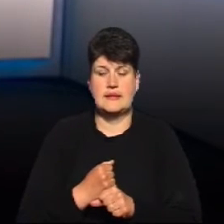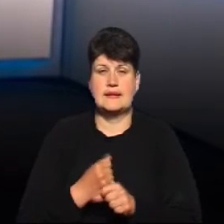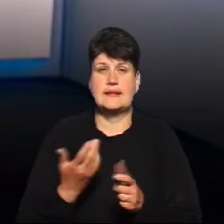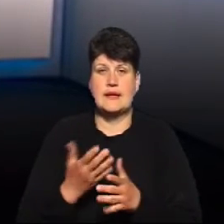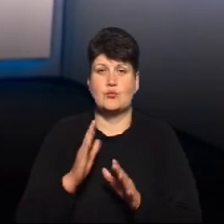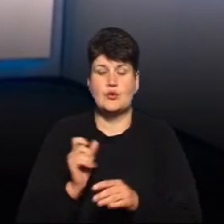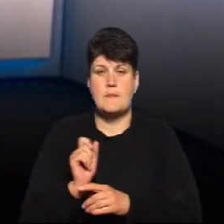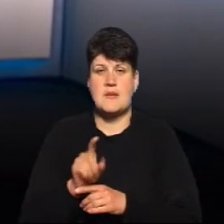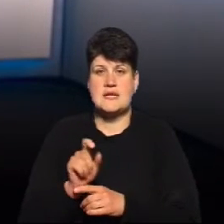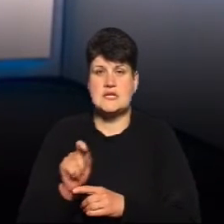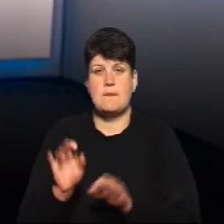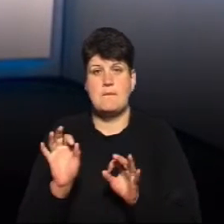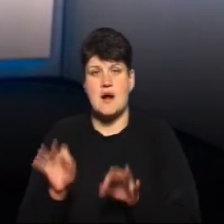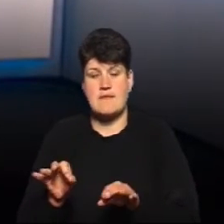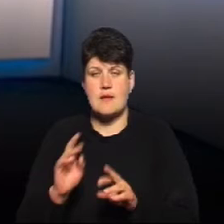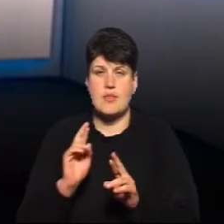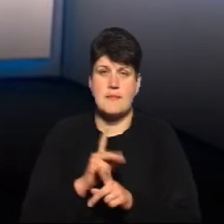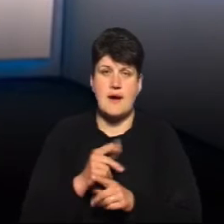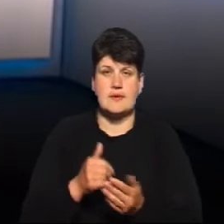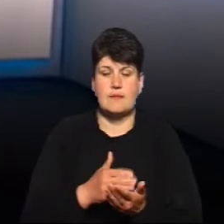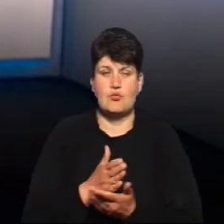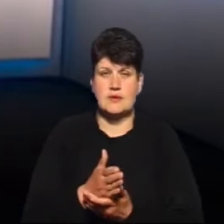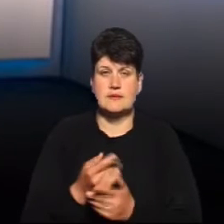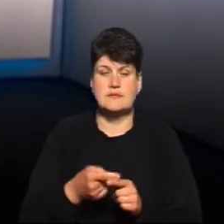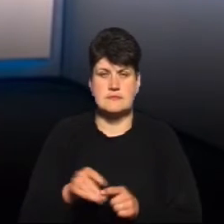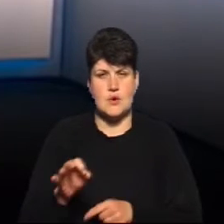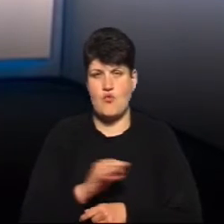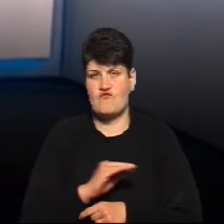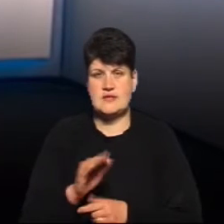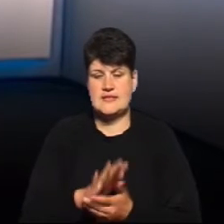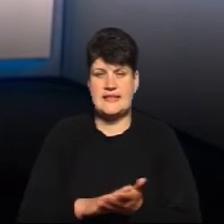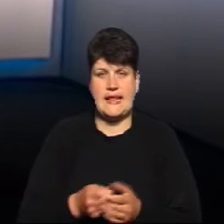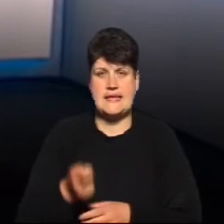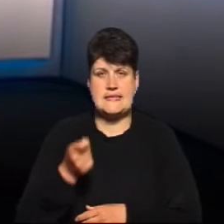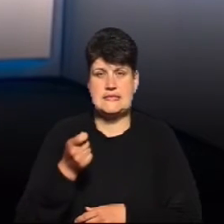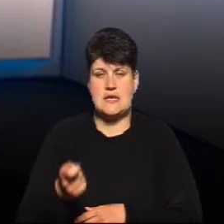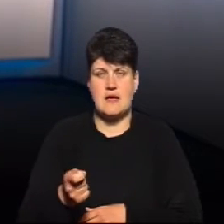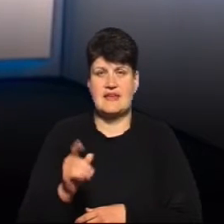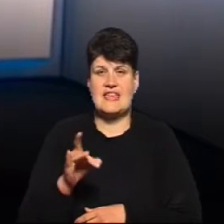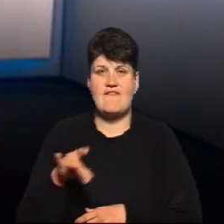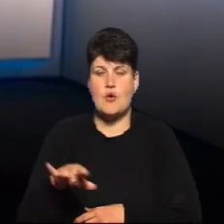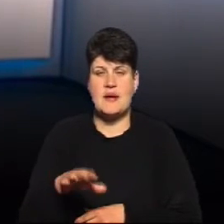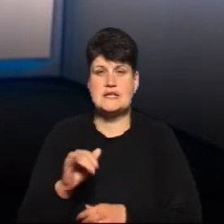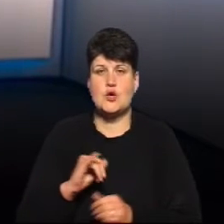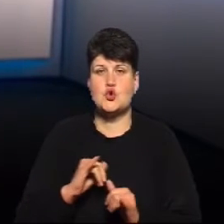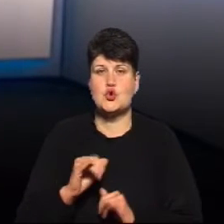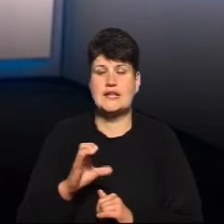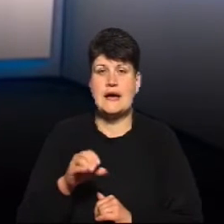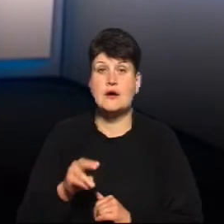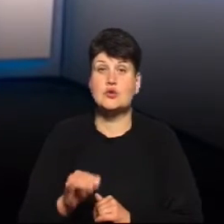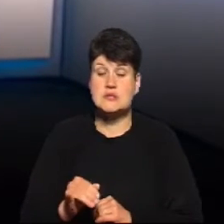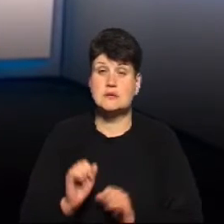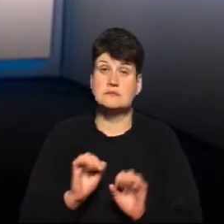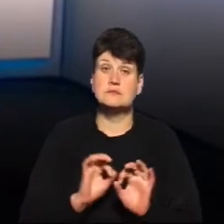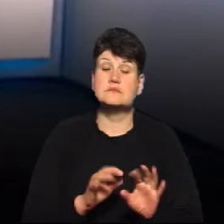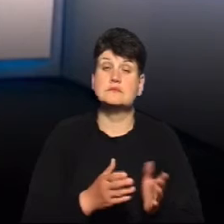призначатися правильні або неправильні політики. Це з офіційної заяви Європейської солідарності. Можливо, прокоментуєте, бо я розумію, це